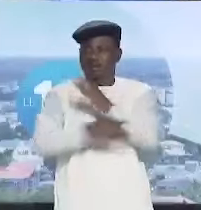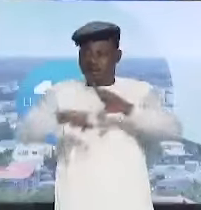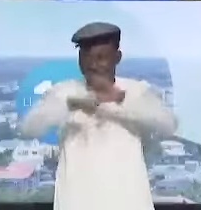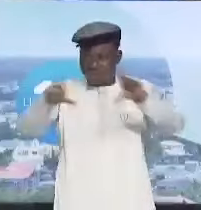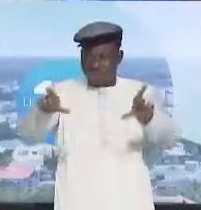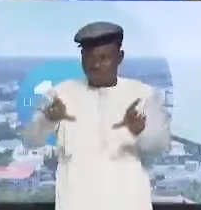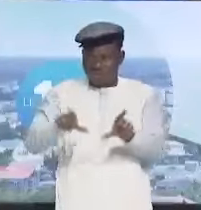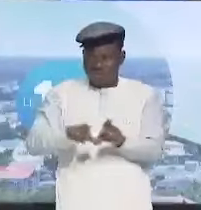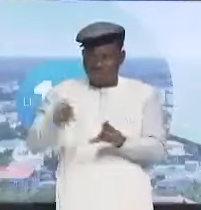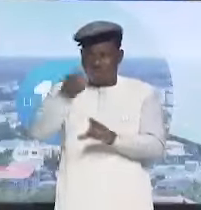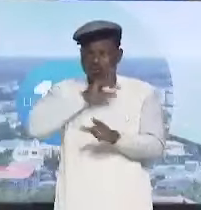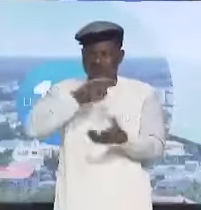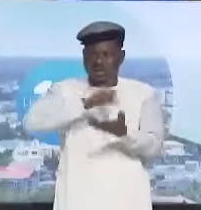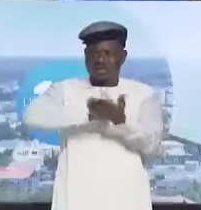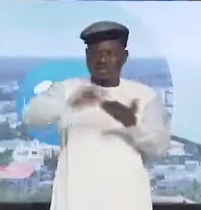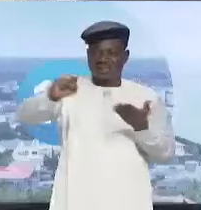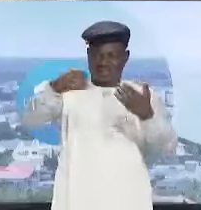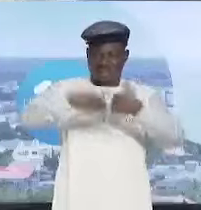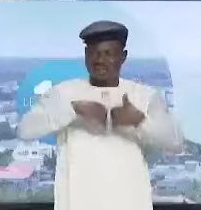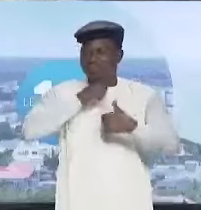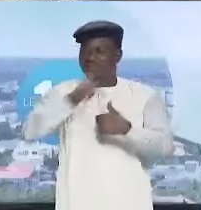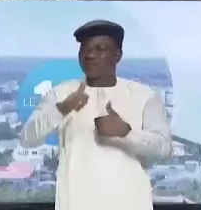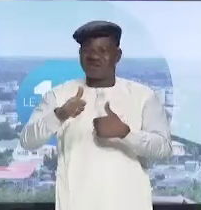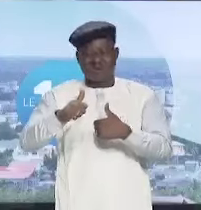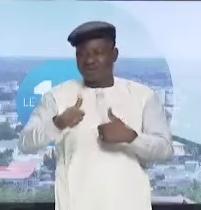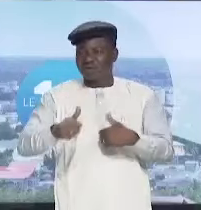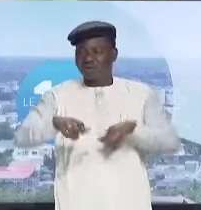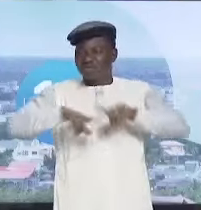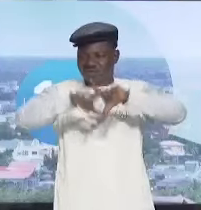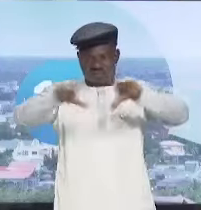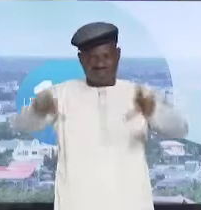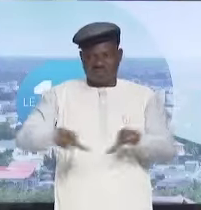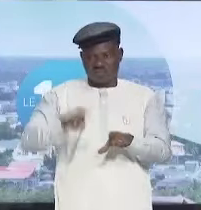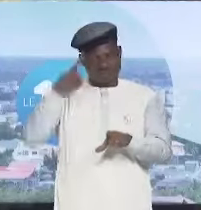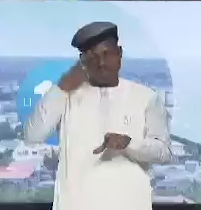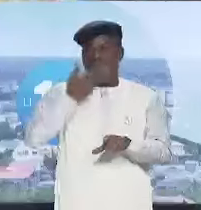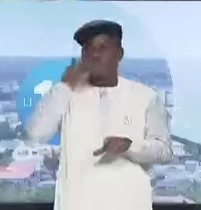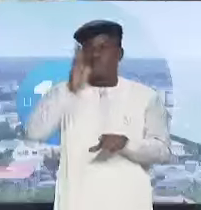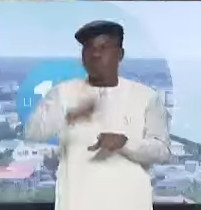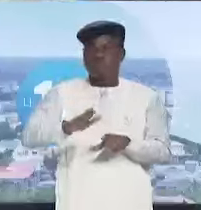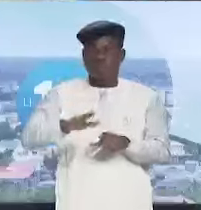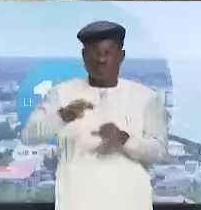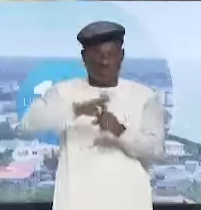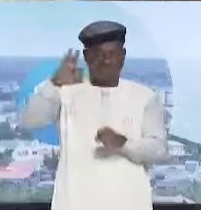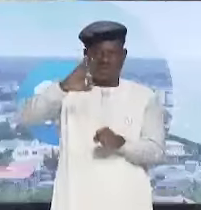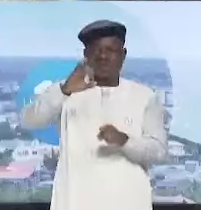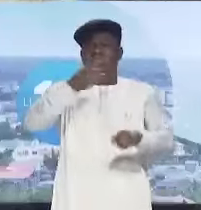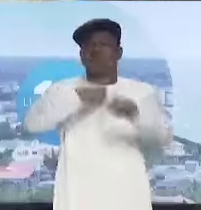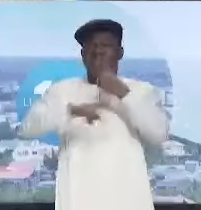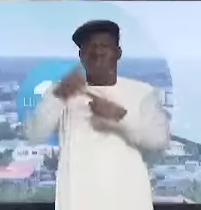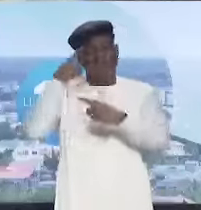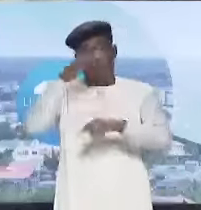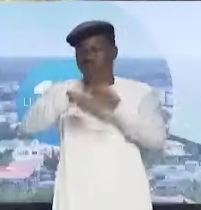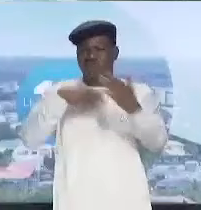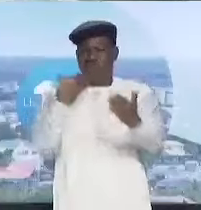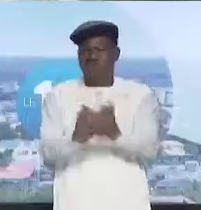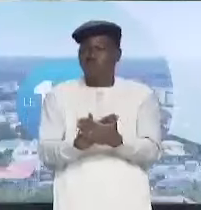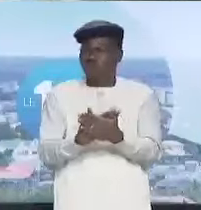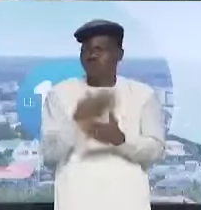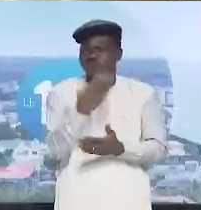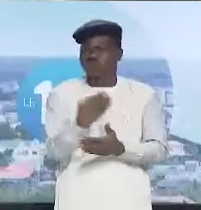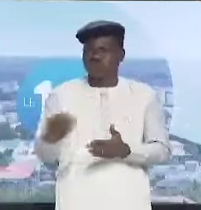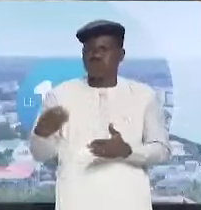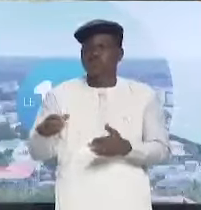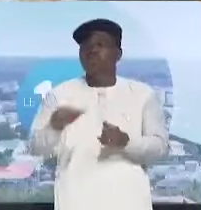Ici, il n'y a pas de place pour les esprits mal intentionnés. On vient ici pour toutes choses, sauf la sorcellerie. Si